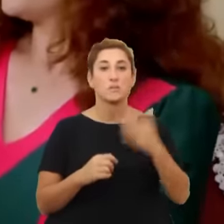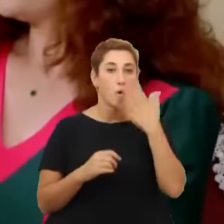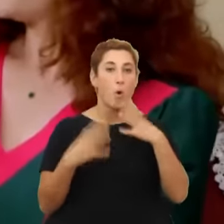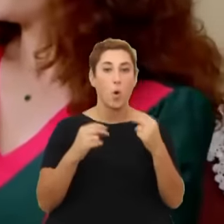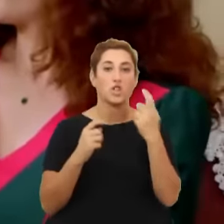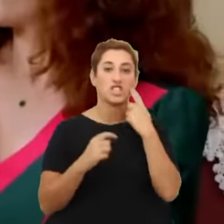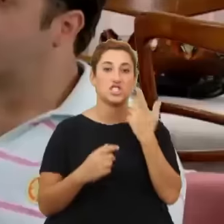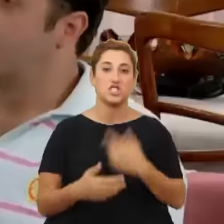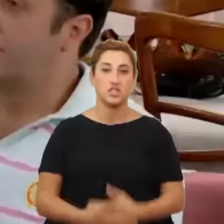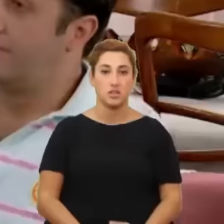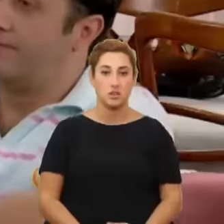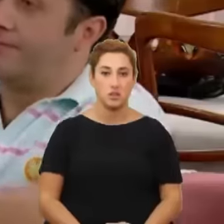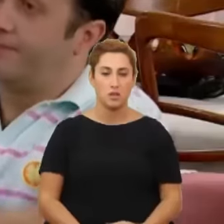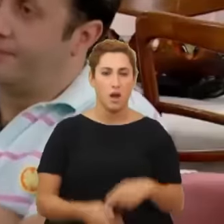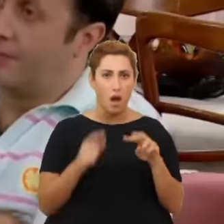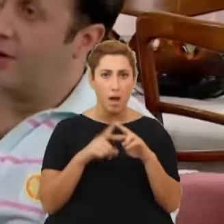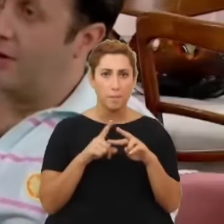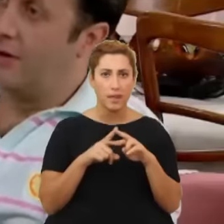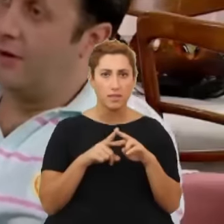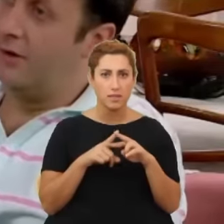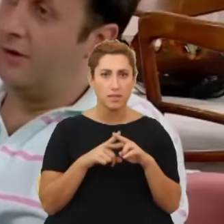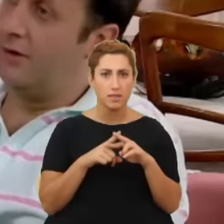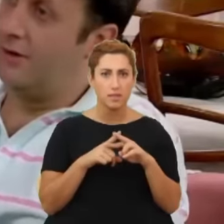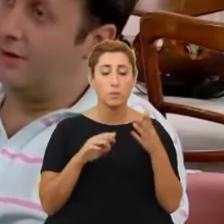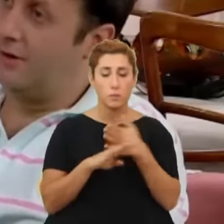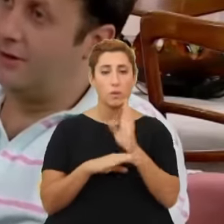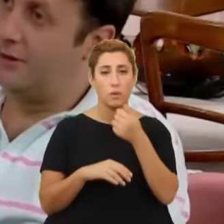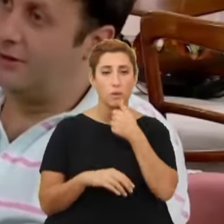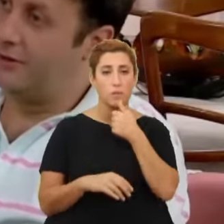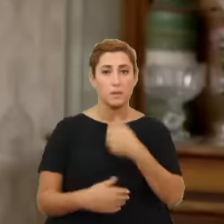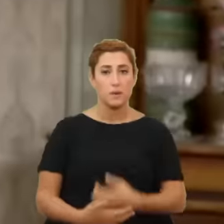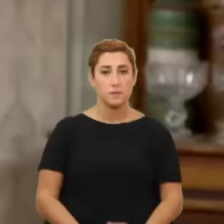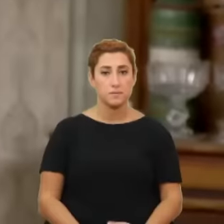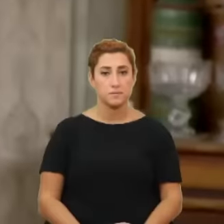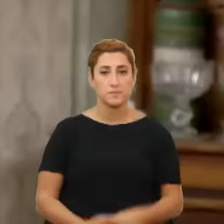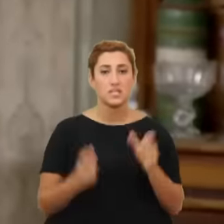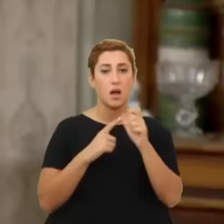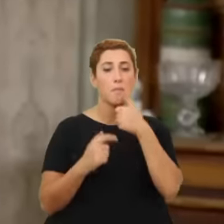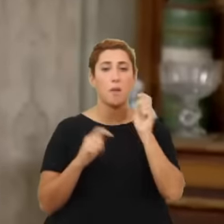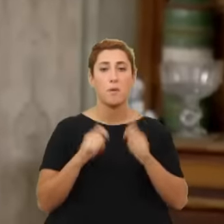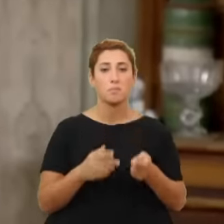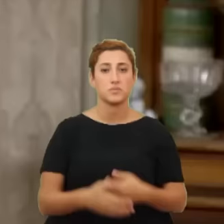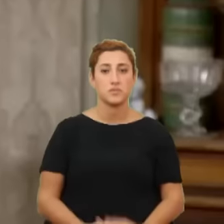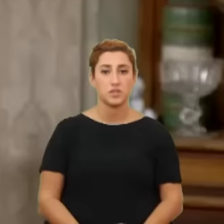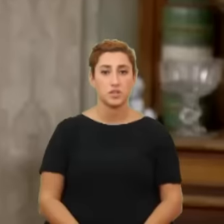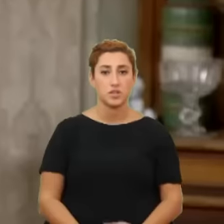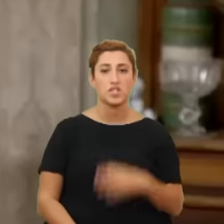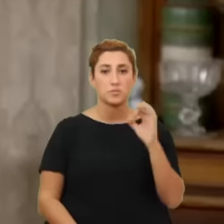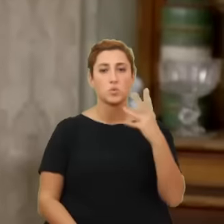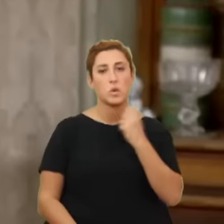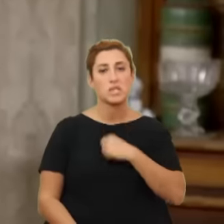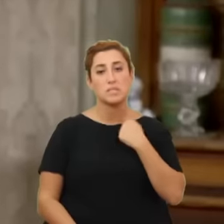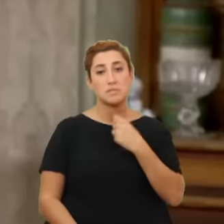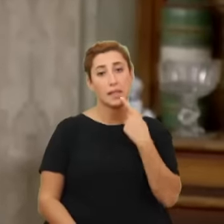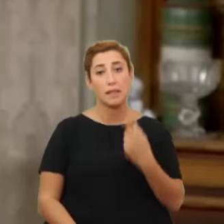oldu diş ya. Ahmet. Doğru baba. Sami abi yapmış. Bu sefer çok